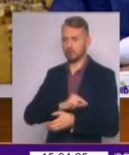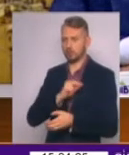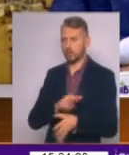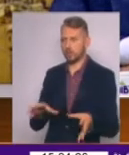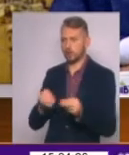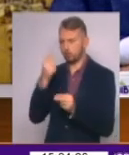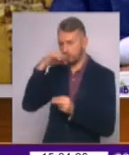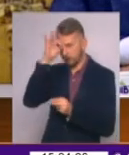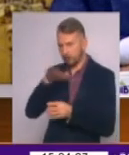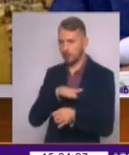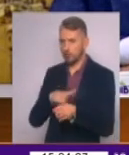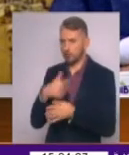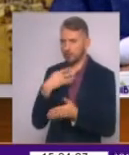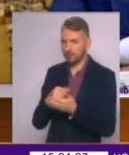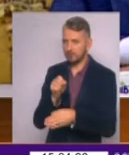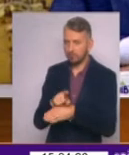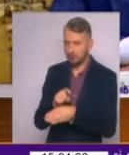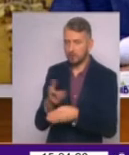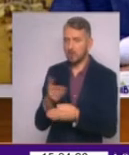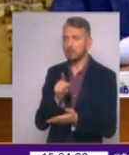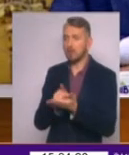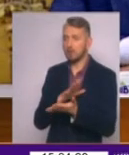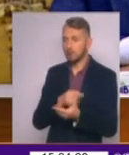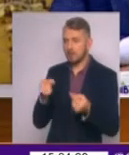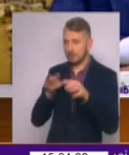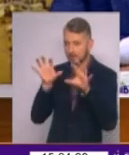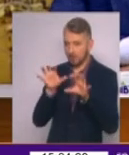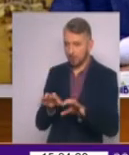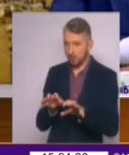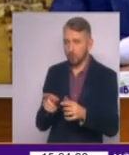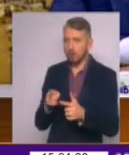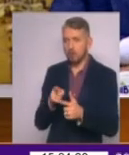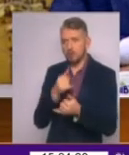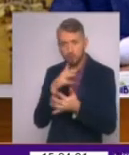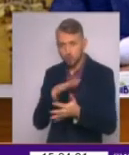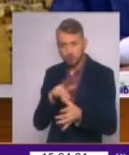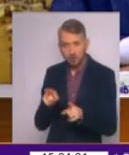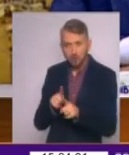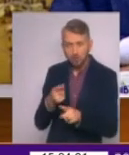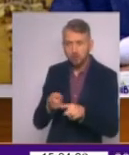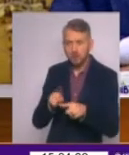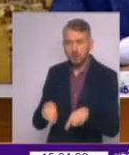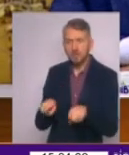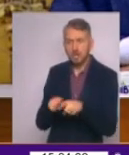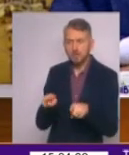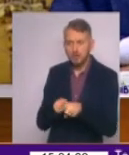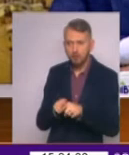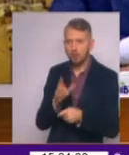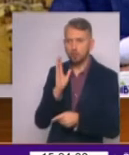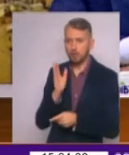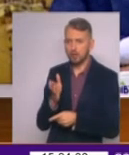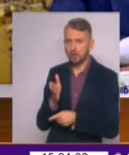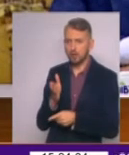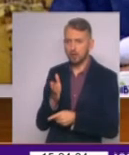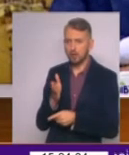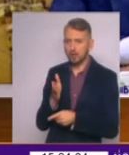поліцією і виконувати свої функції, які мають бути за законом Верховної Ради, чи не може бути такого, що це так само буде тою